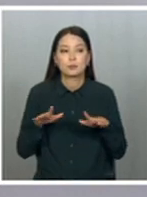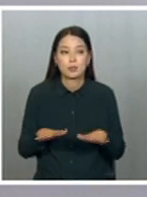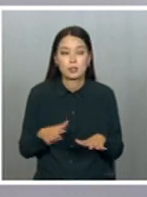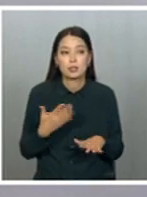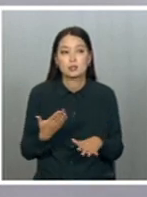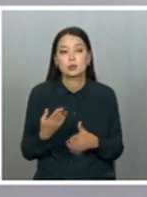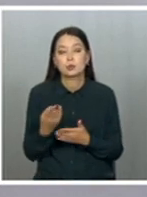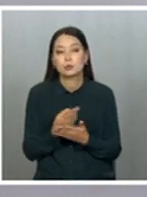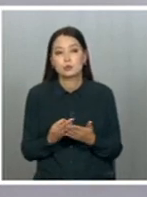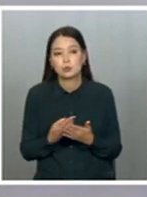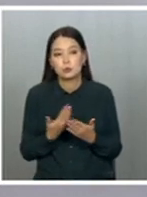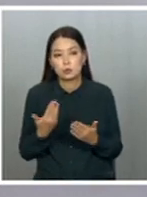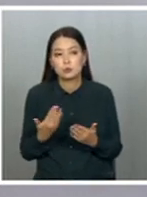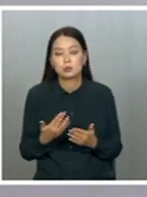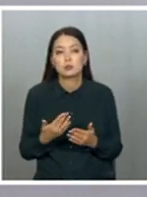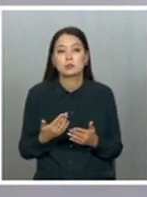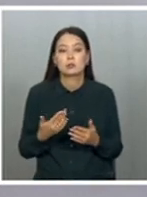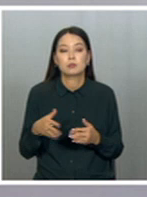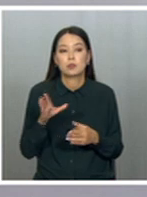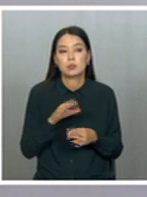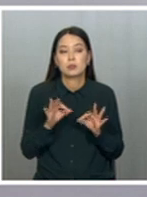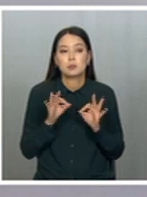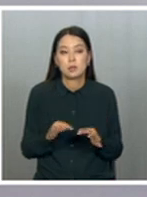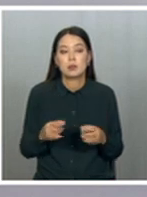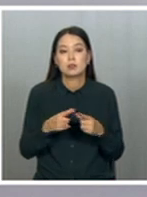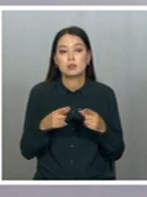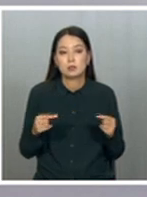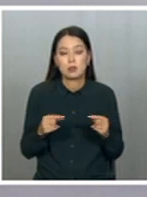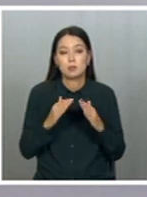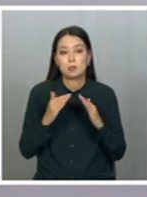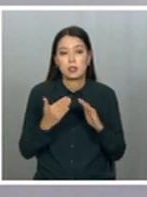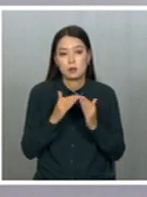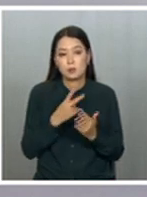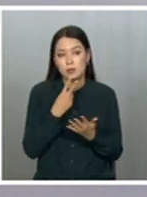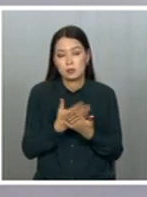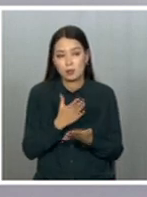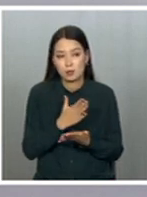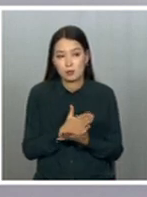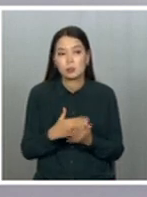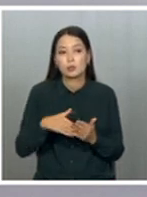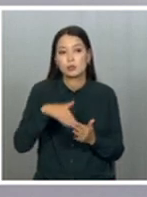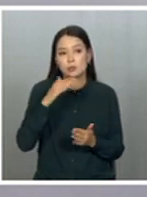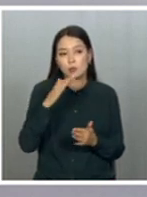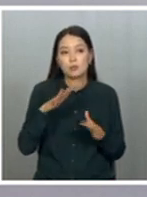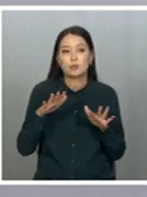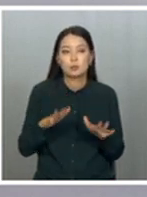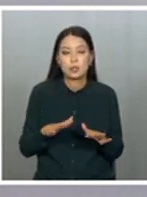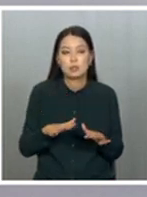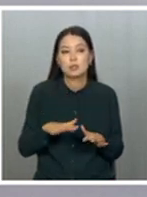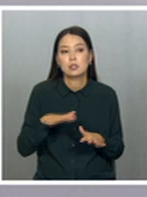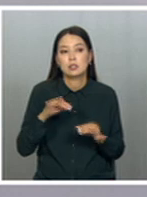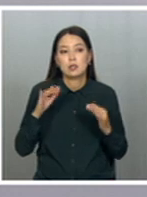суретте дұрыс 3 бұрышты қиық пирамида көрсетілген. Жоғарғы жазықтығында